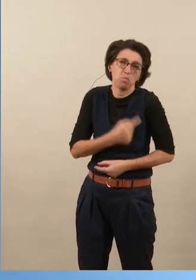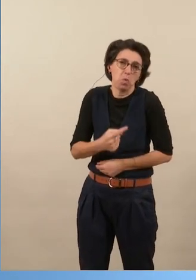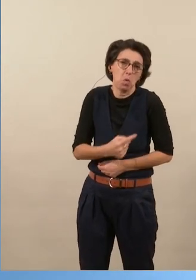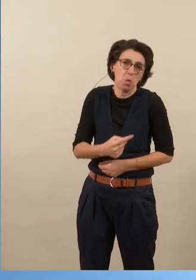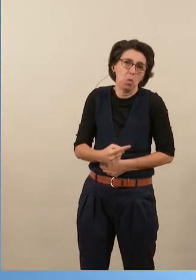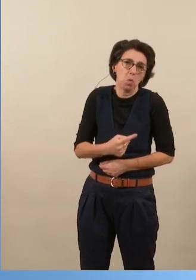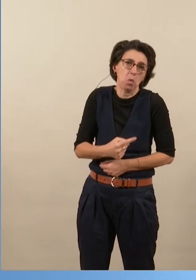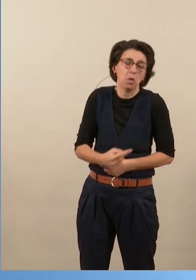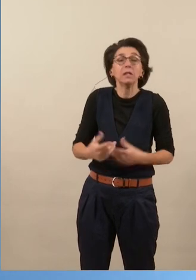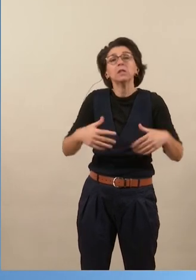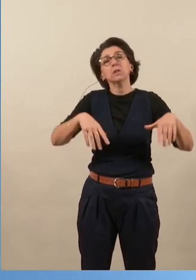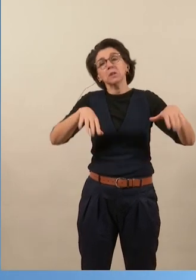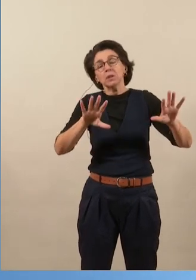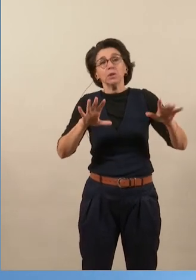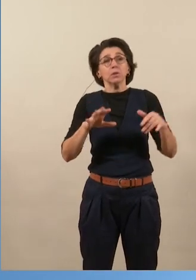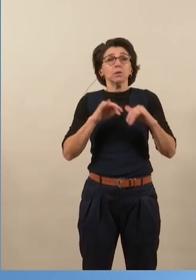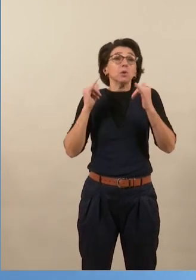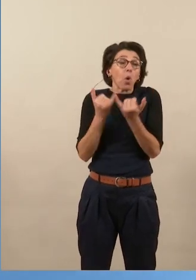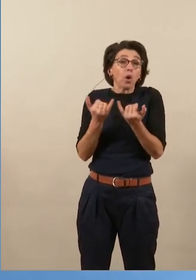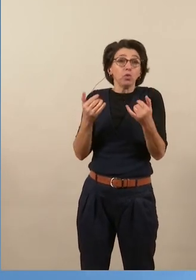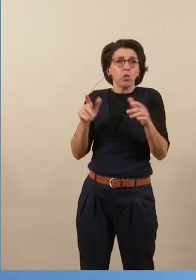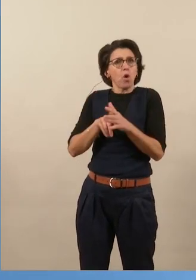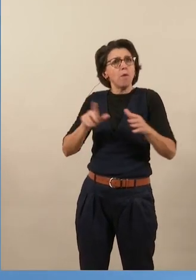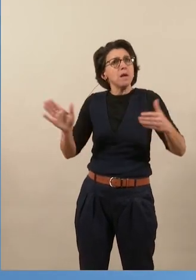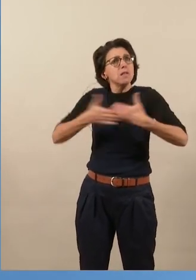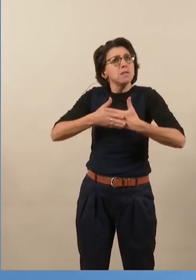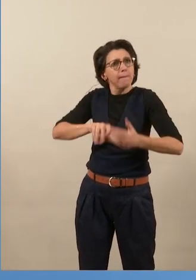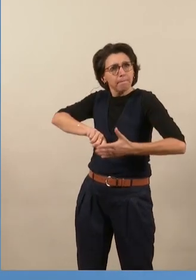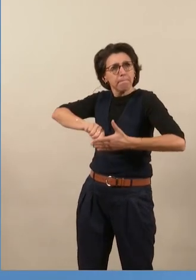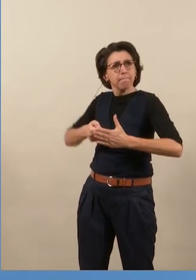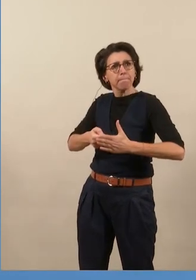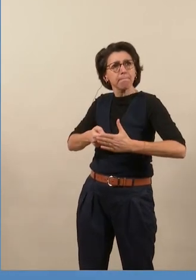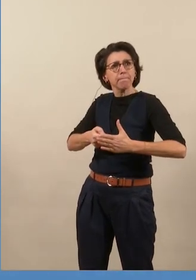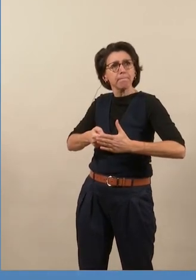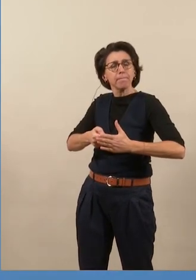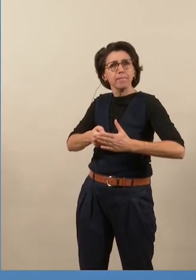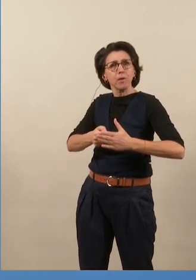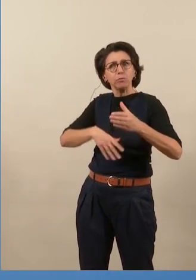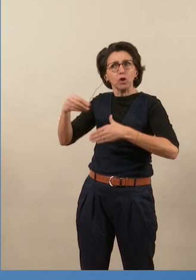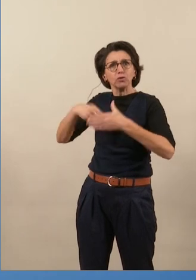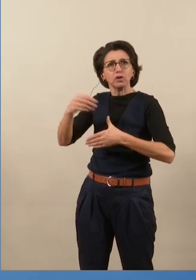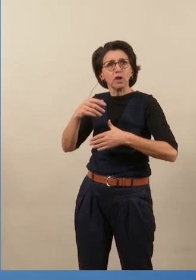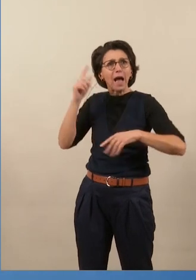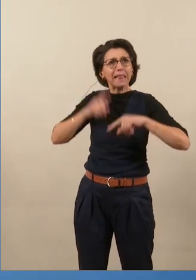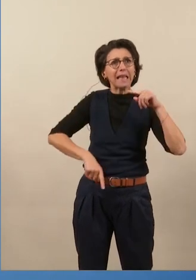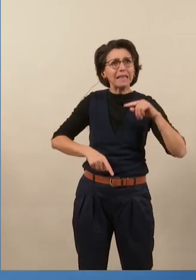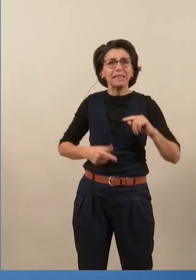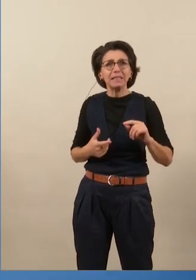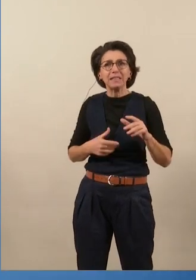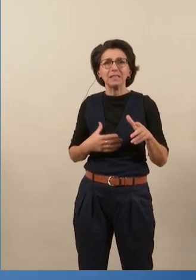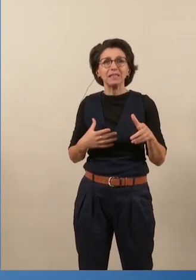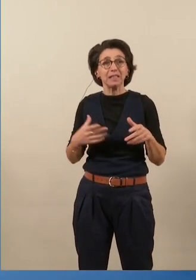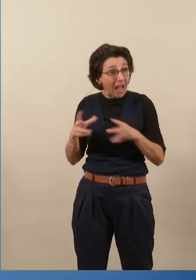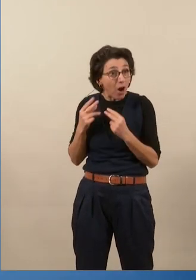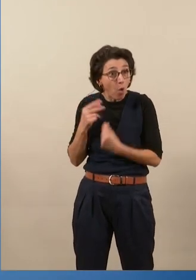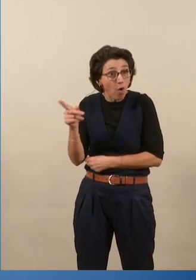présentait des réunion dans des des salles fermées à clé afin que personne ne sorte il racontait des